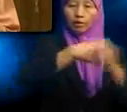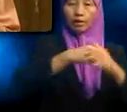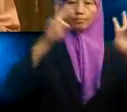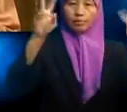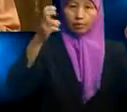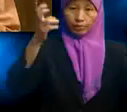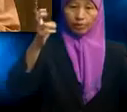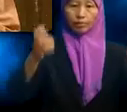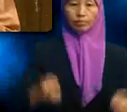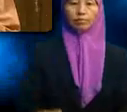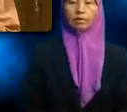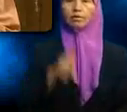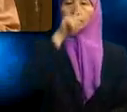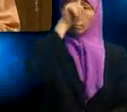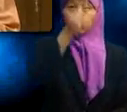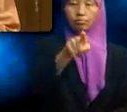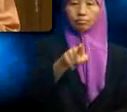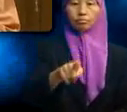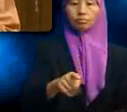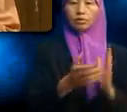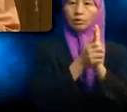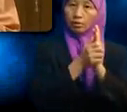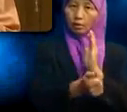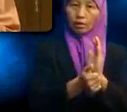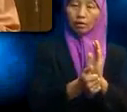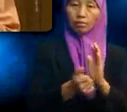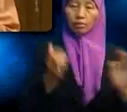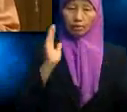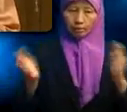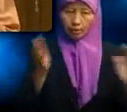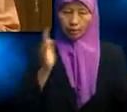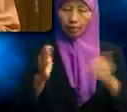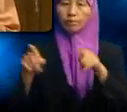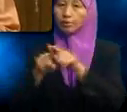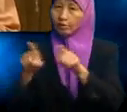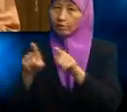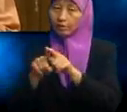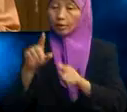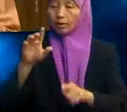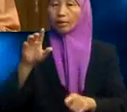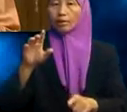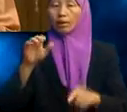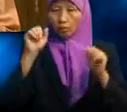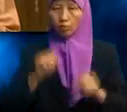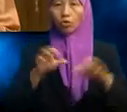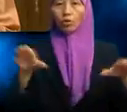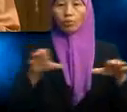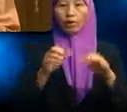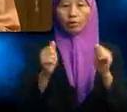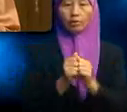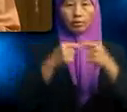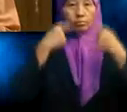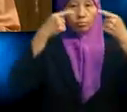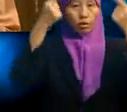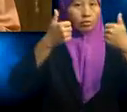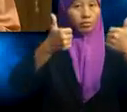pelajaran. Ternyata bahawa kemahiran membandingkan dan membezakan itu telah dapat dijalankan dengan berkesan